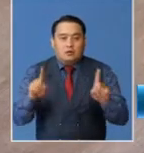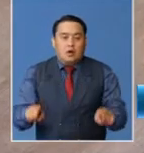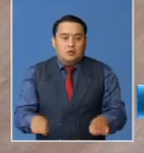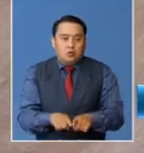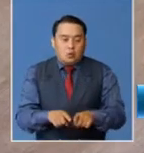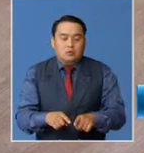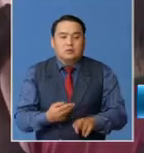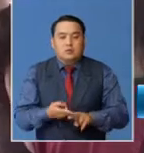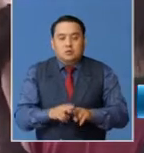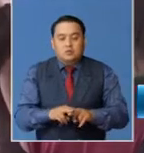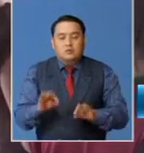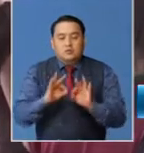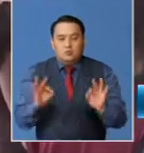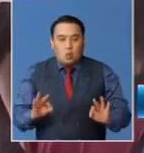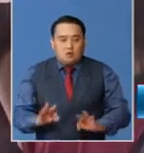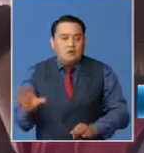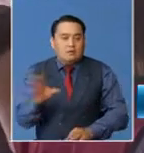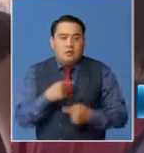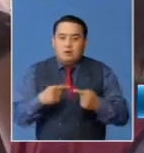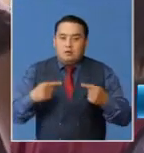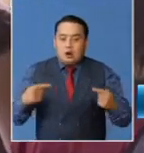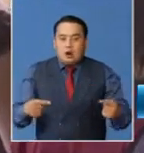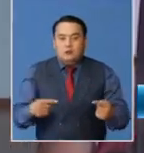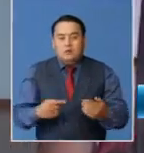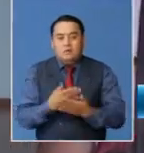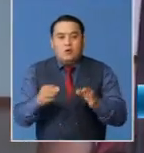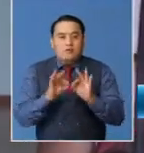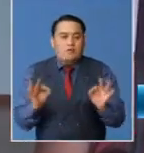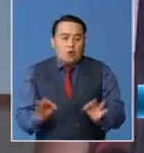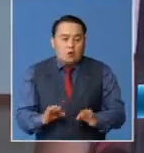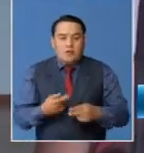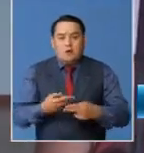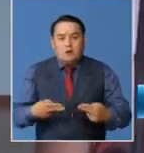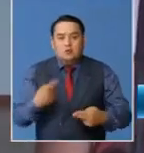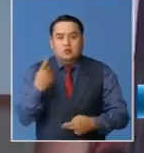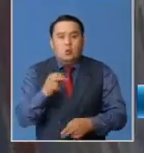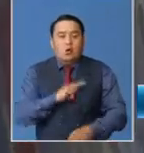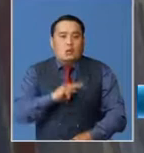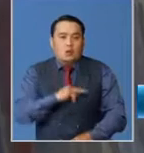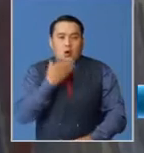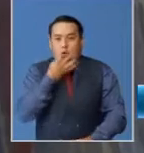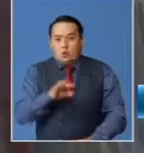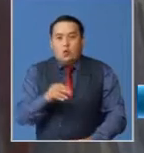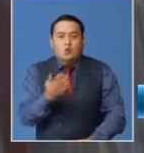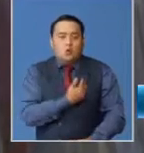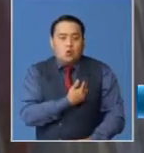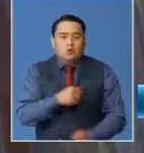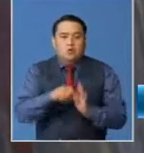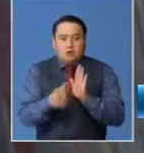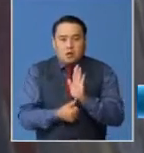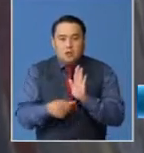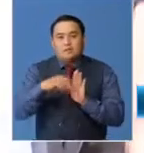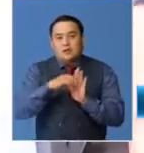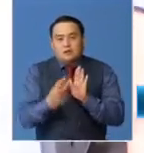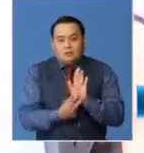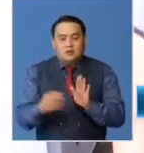галерее изобразительных искусств. Все они разные по стилю и эпохам. Всего 100 работ. Любой желающий с 16 по